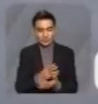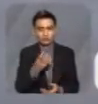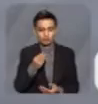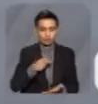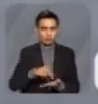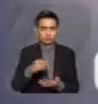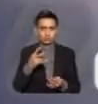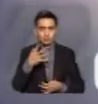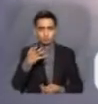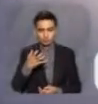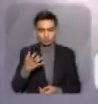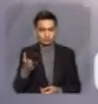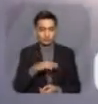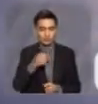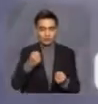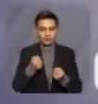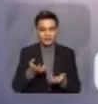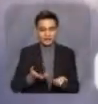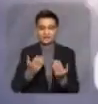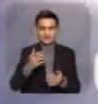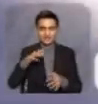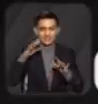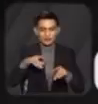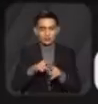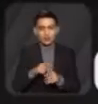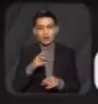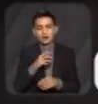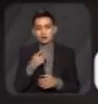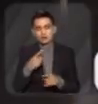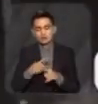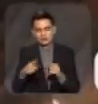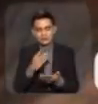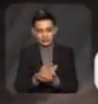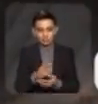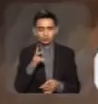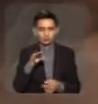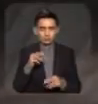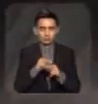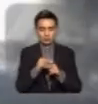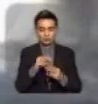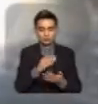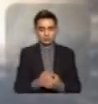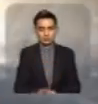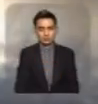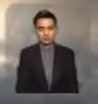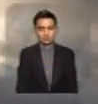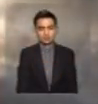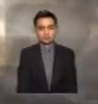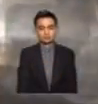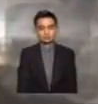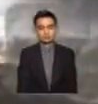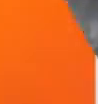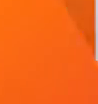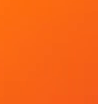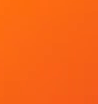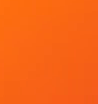около 500 снегоуборочных машин. Некоторые на ремонте. Мадина Исюмбаева, Гарри Бармашев, Информбюро Алматы.